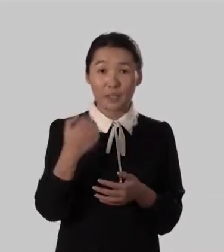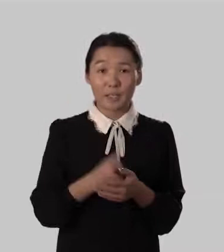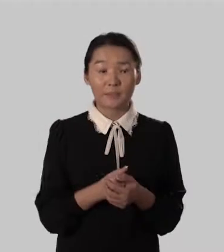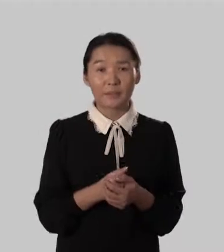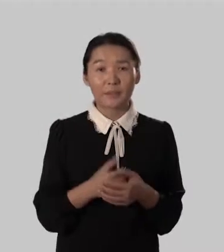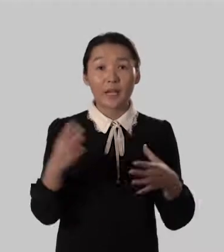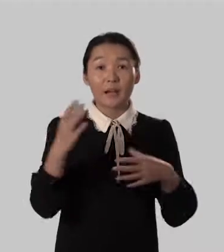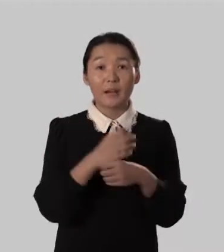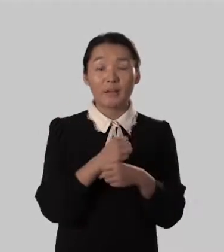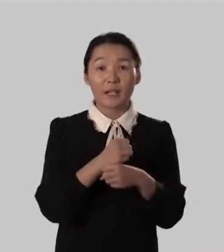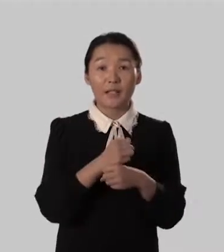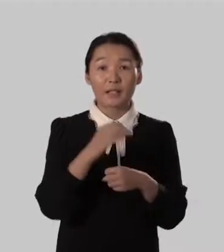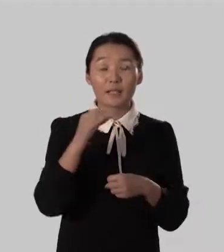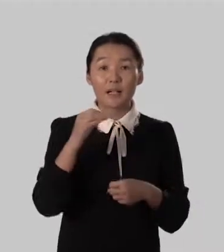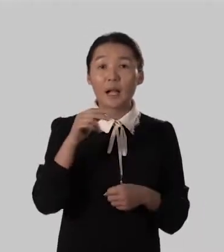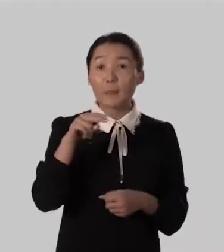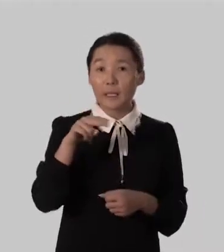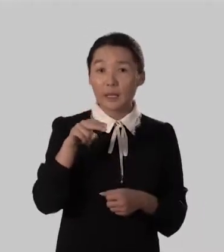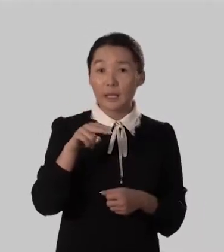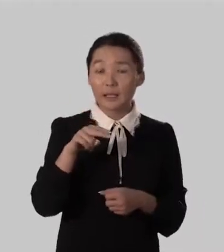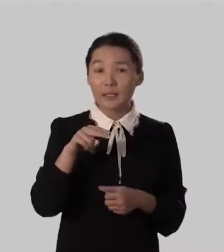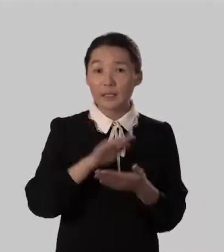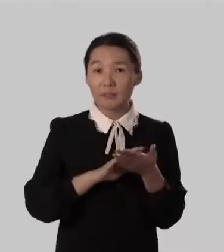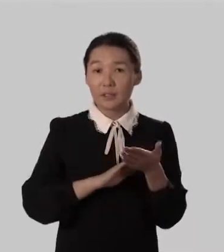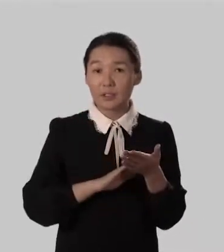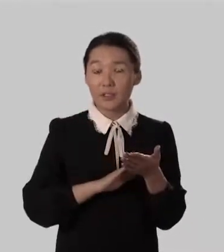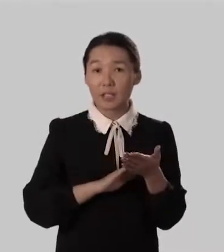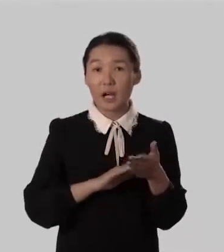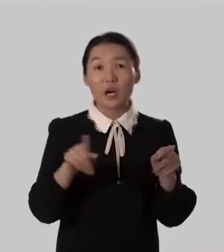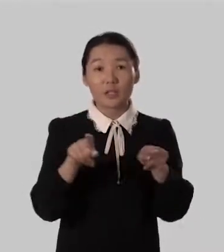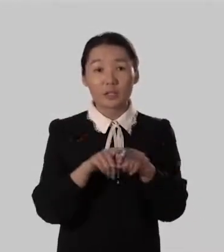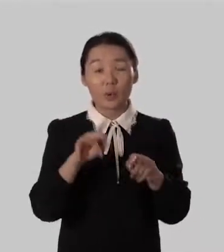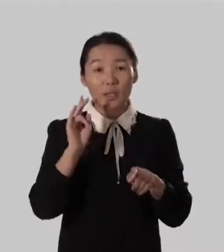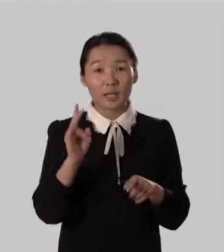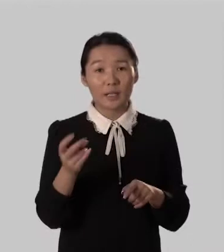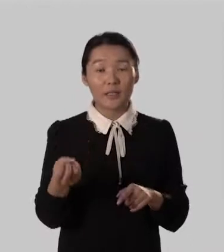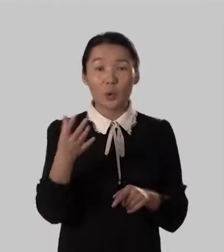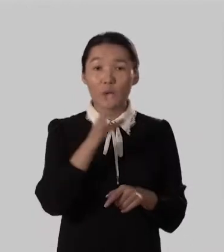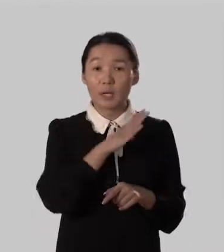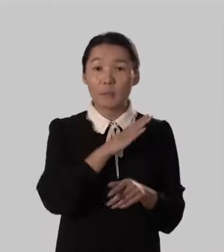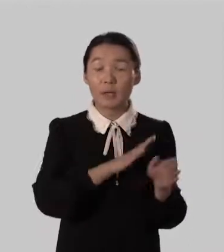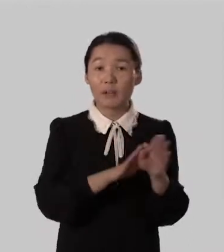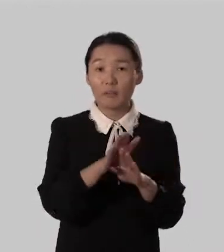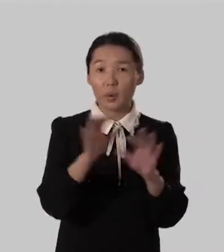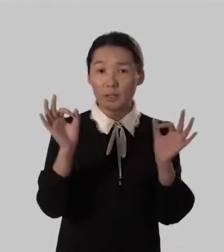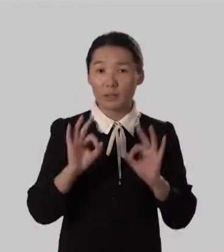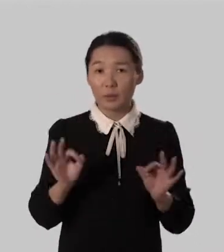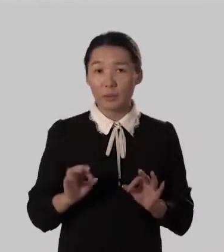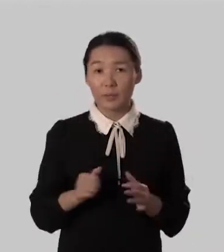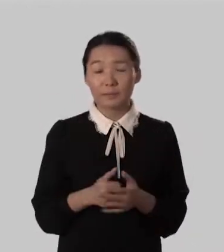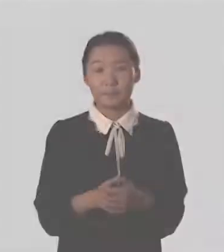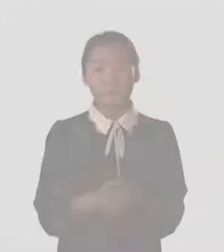4 в кратких отглагольных прилагательных пишется стойка н сколько было в полной